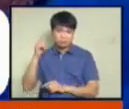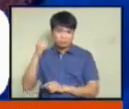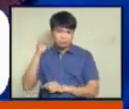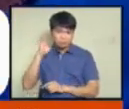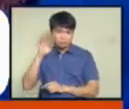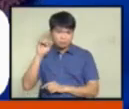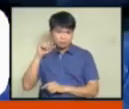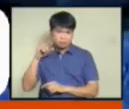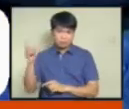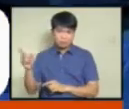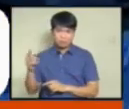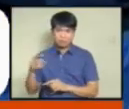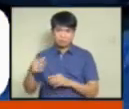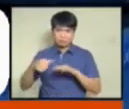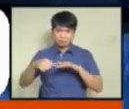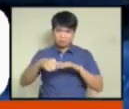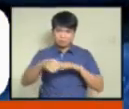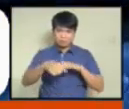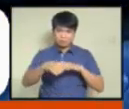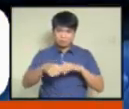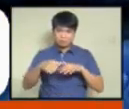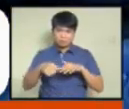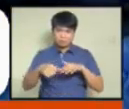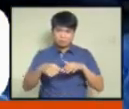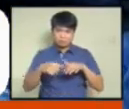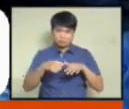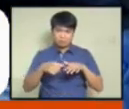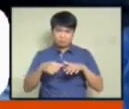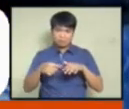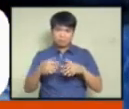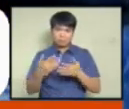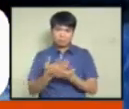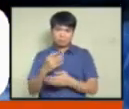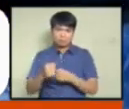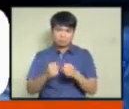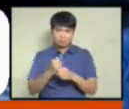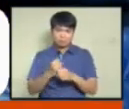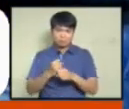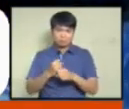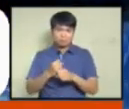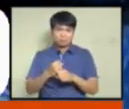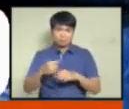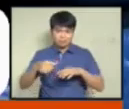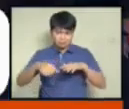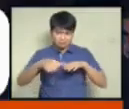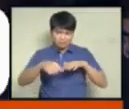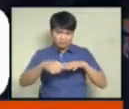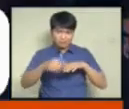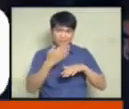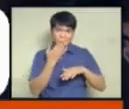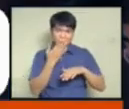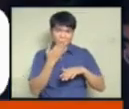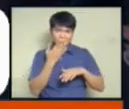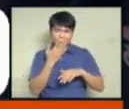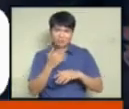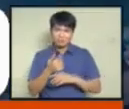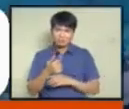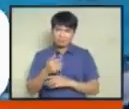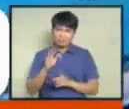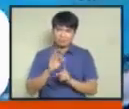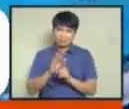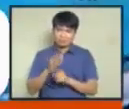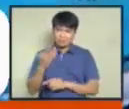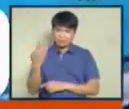ng kuko, siguraduhin pasok sa color of the year ang mga nail polish nyo. Patok ngayon ang mga